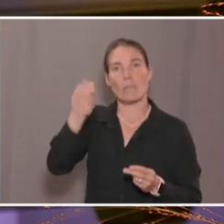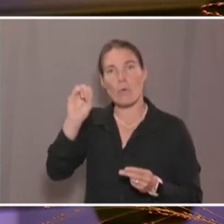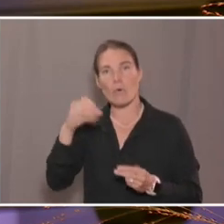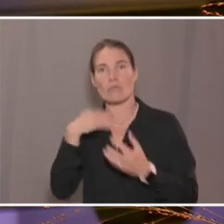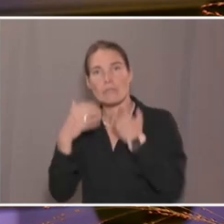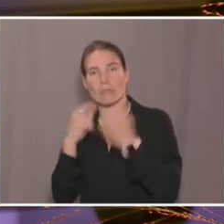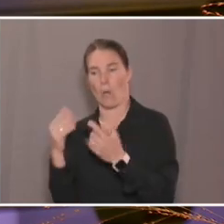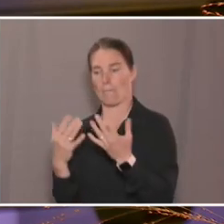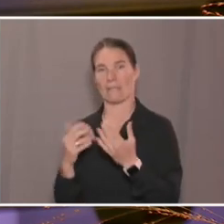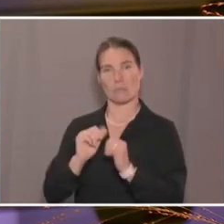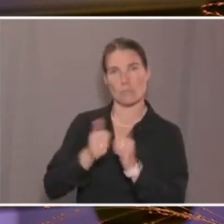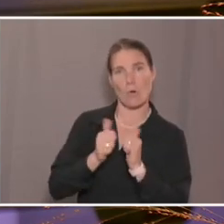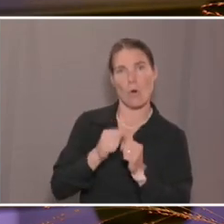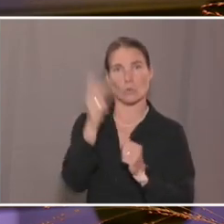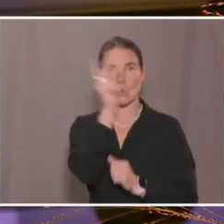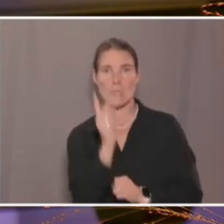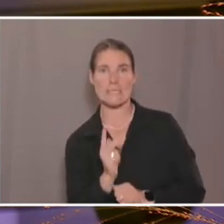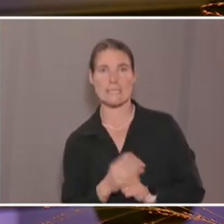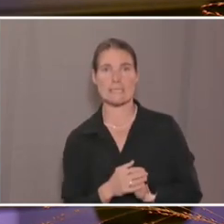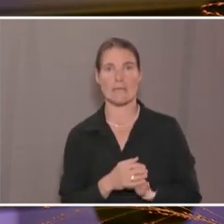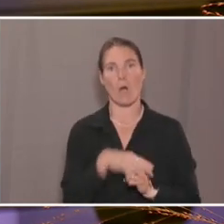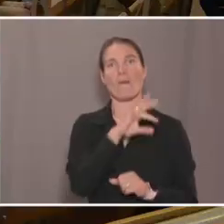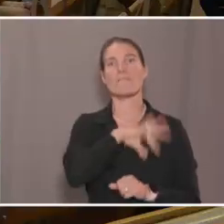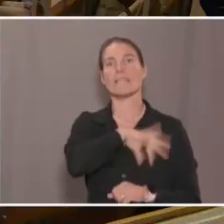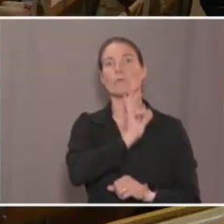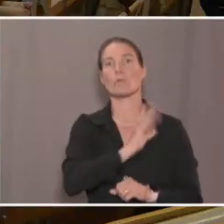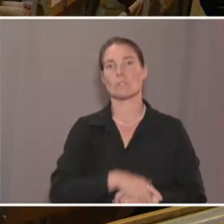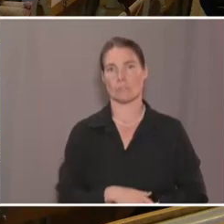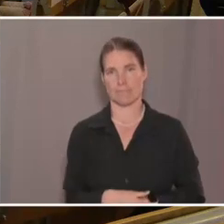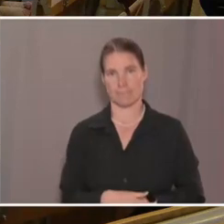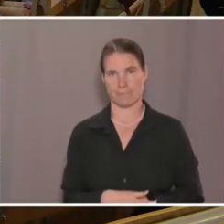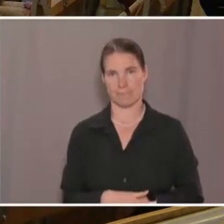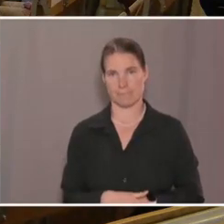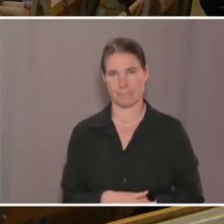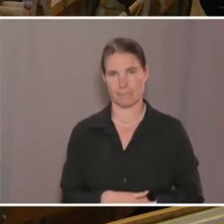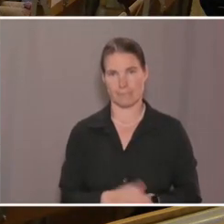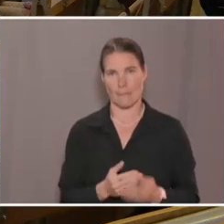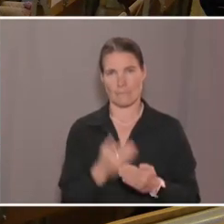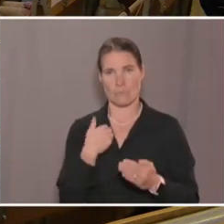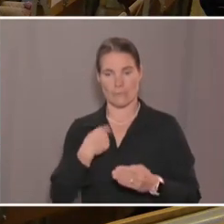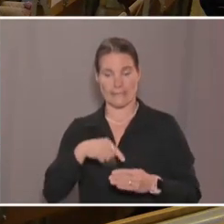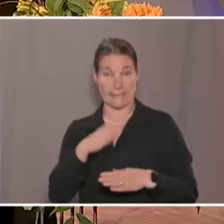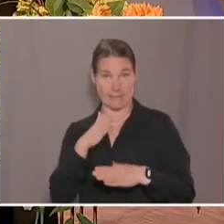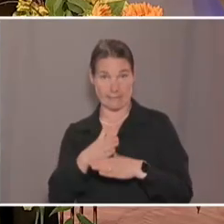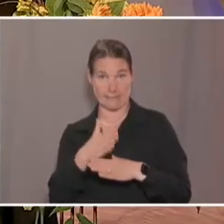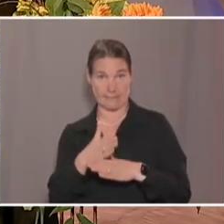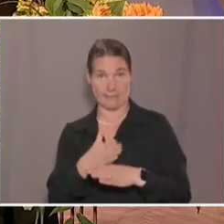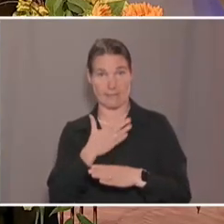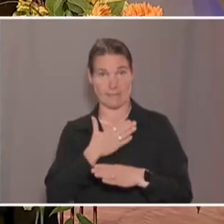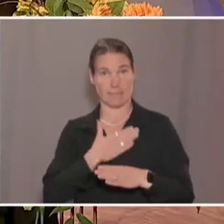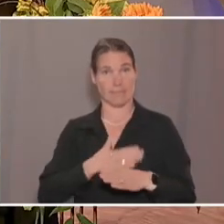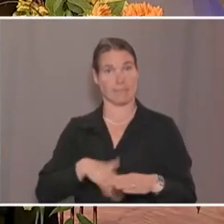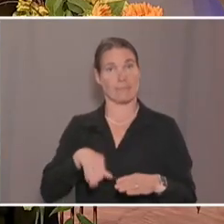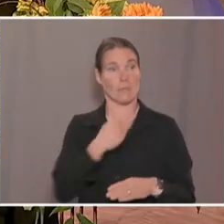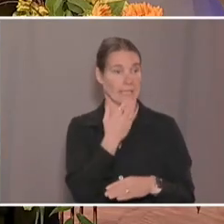Mathe, Sport, Kunst und Französisch. Bevor ich zum Ende komme, will ich nicht versäumen, den vielen zu